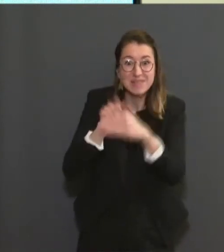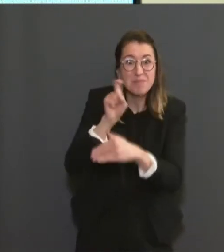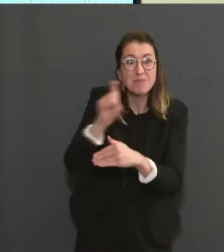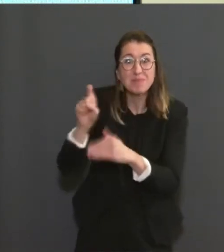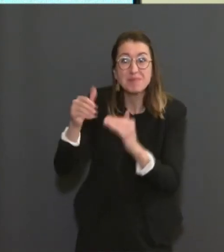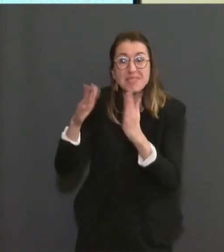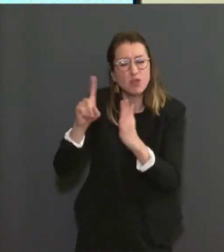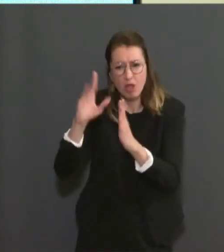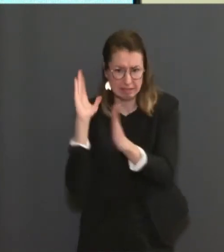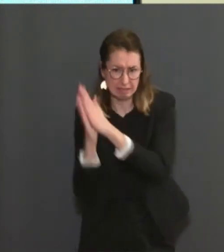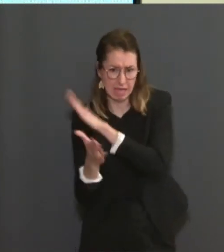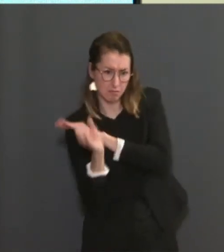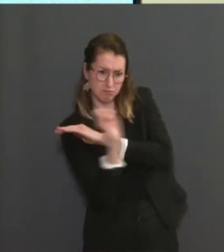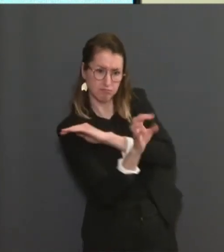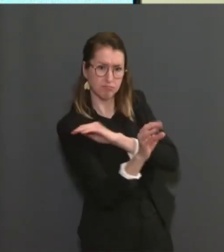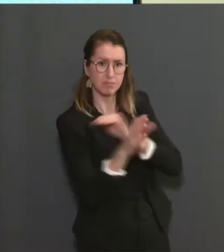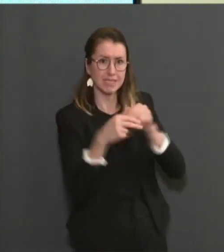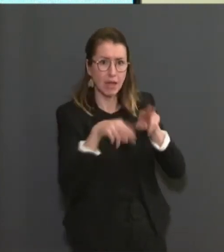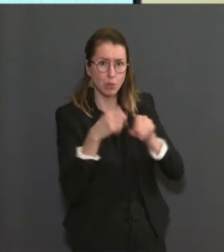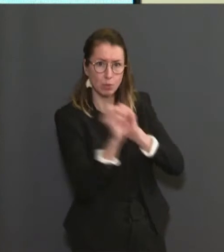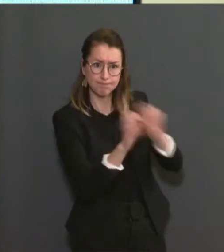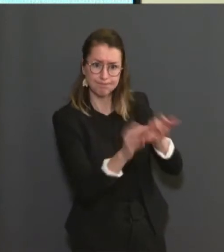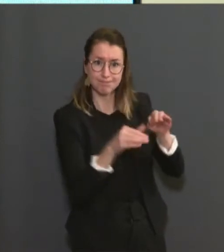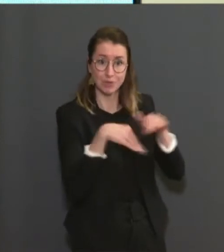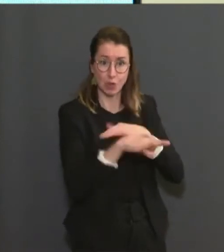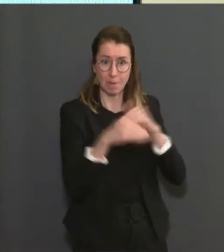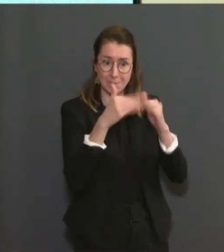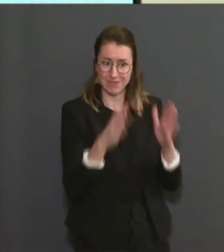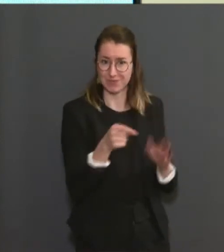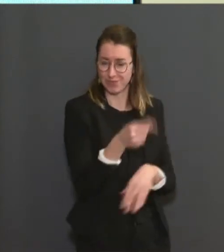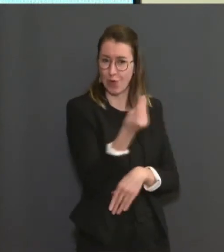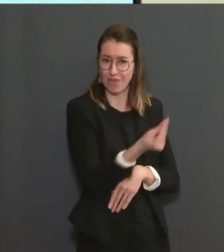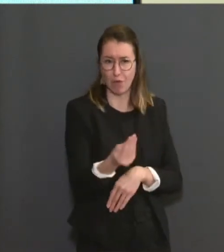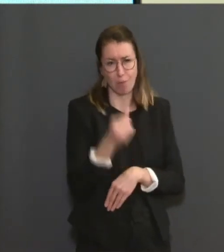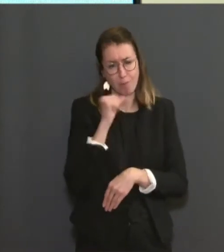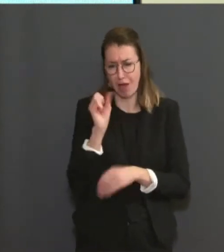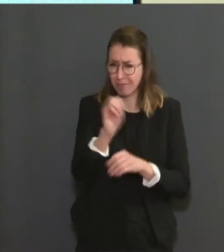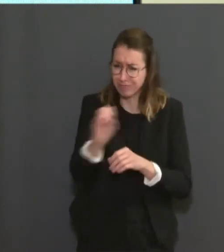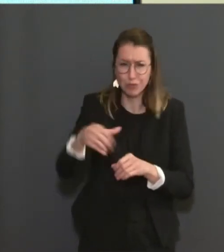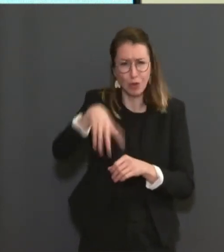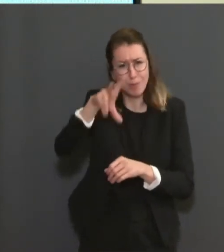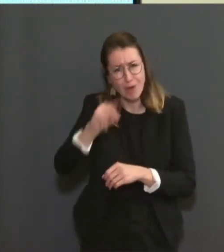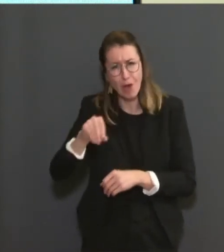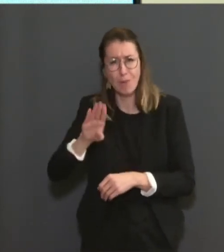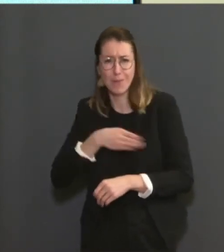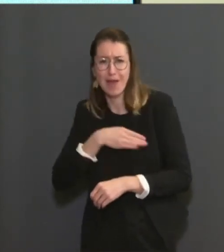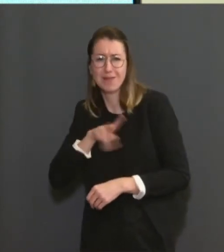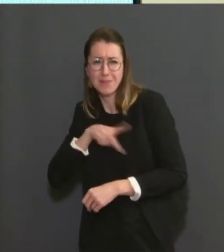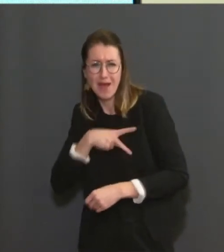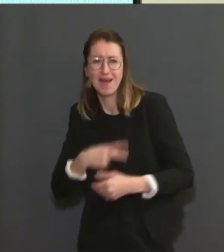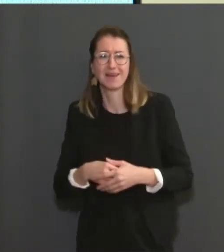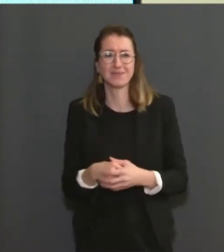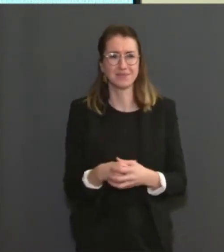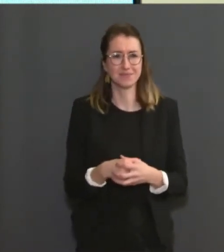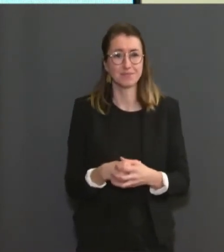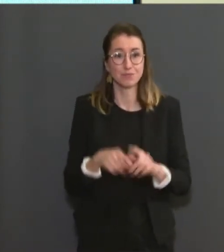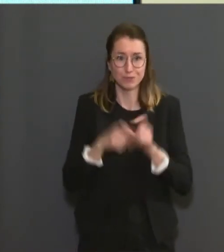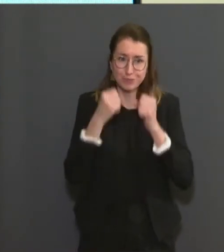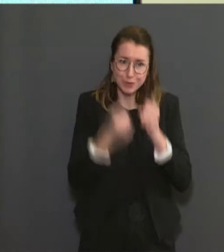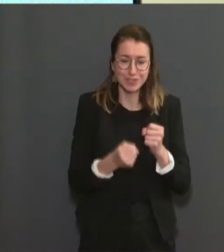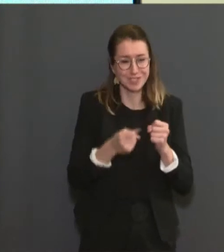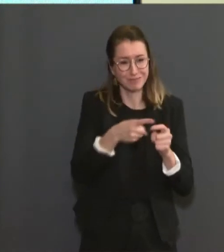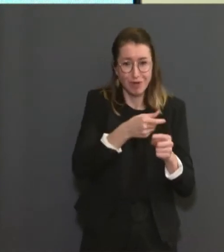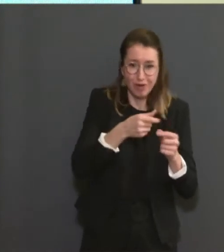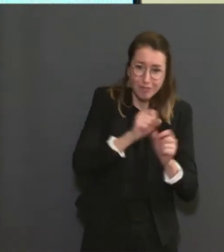des remerciements par vidéo, tout ce qu'on voudra. Bien sûr, on comprend que beaucoup voudront avoir Saint-Nicolas qui apporte aussi des